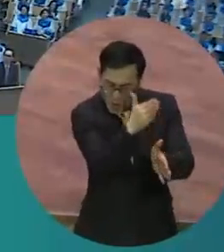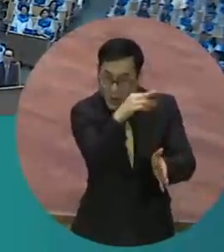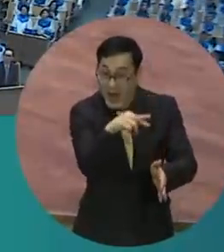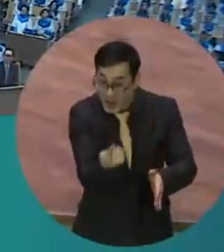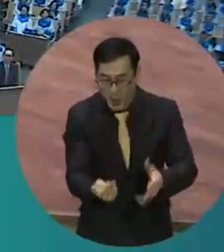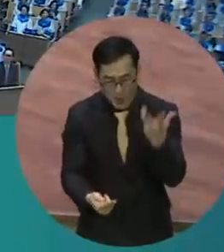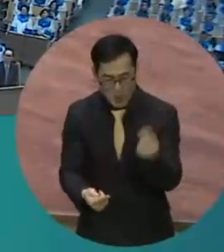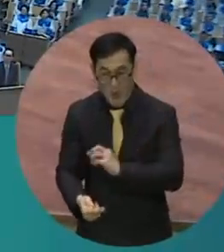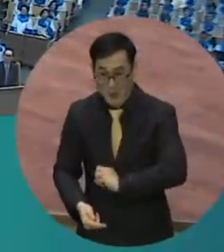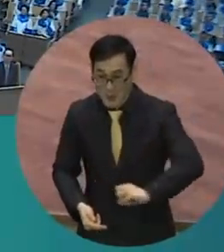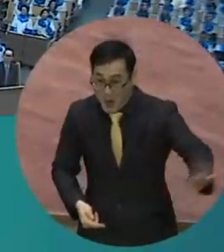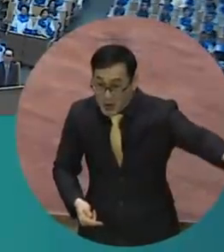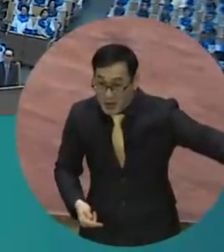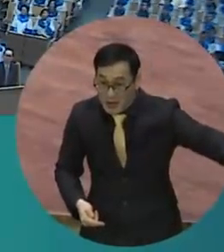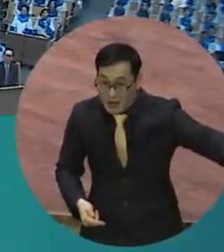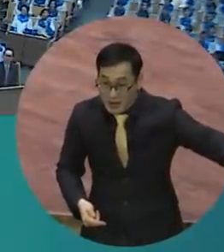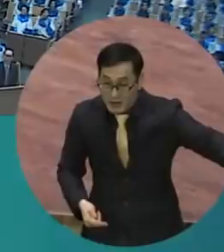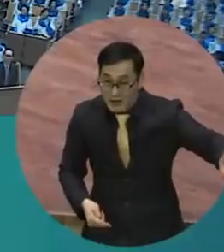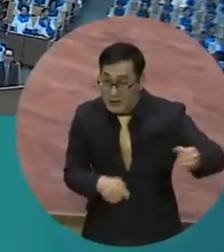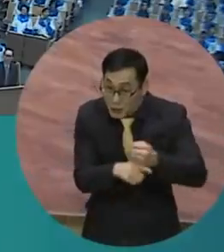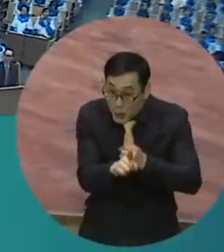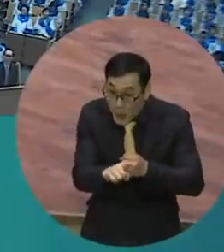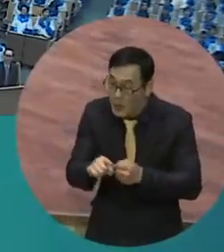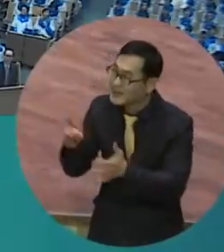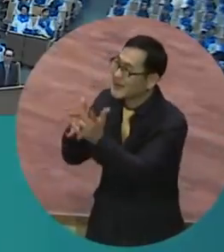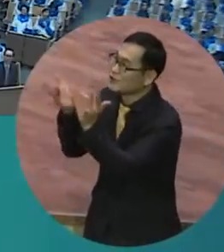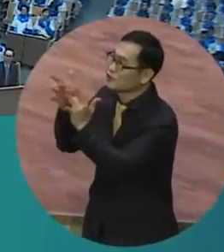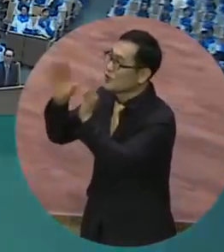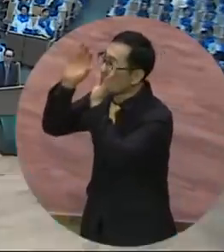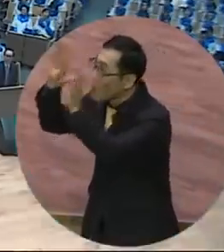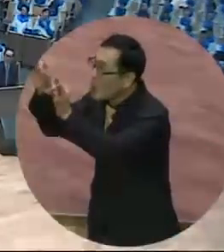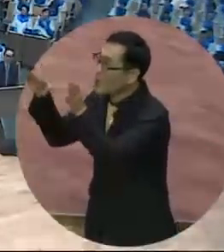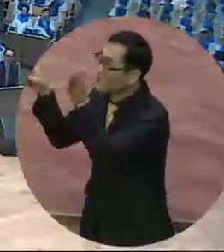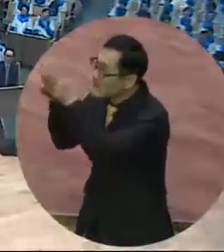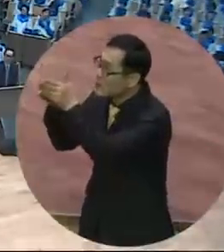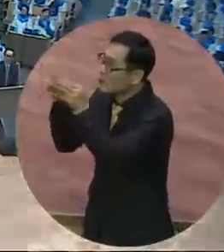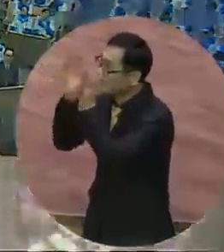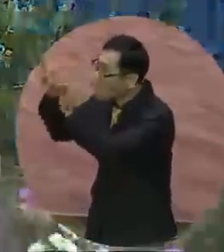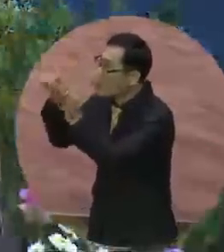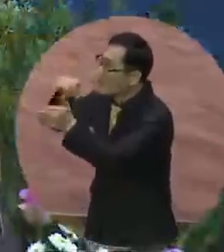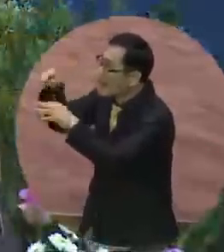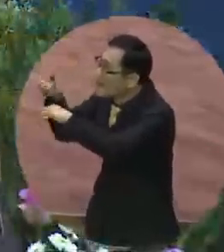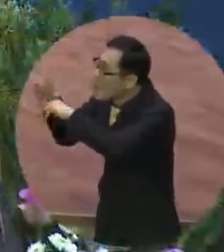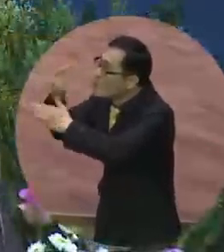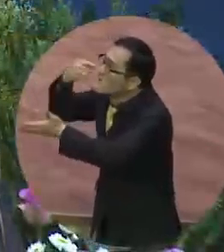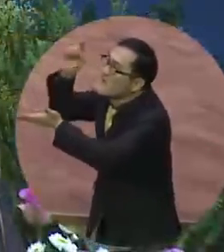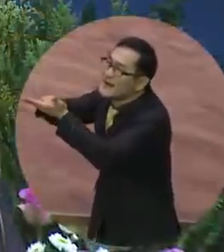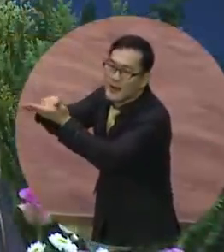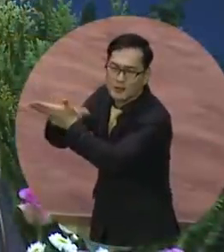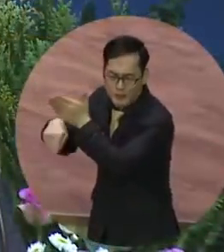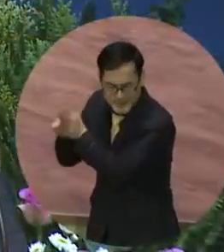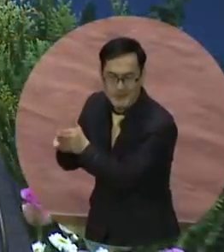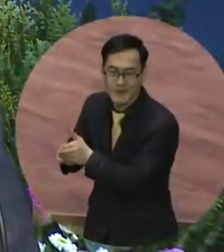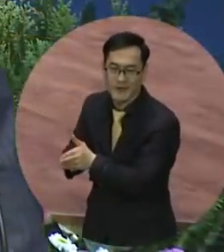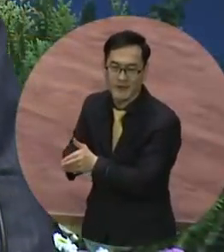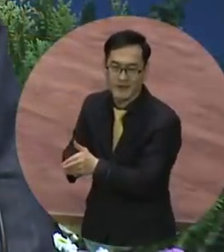안에서 발견되게 하려 함이니. 나는 그리스도에 발견되기 원한다. 나머지 다